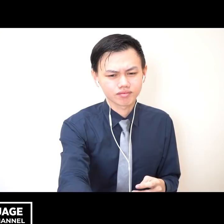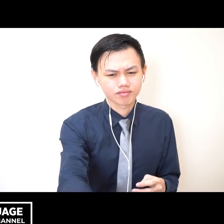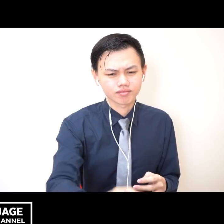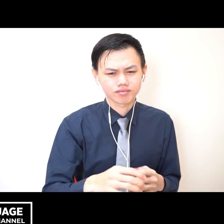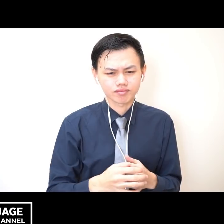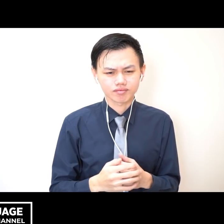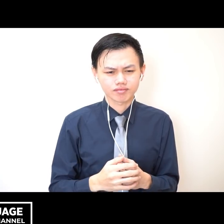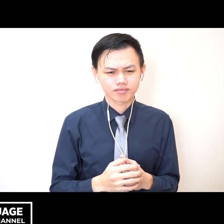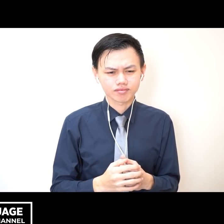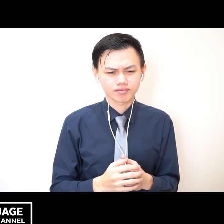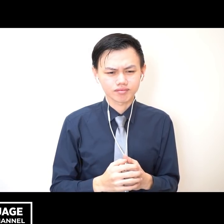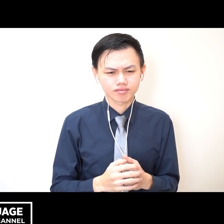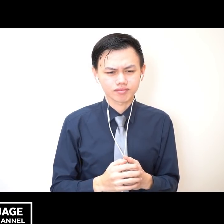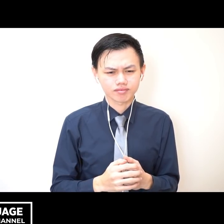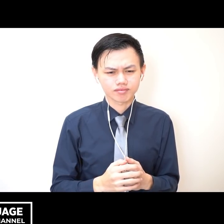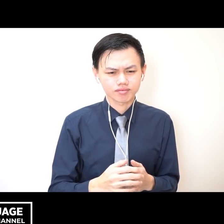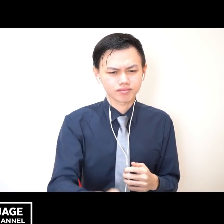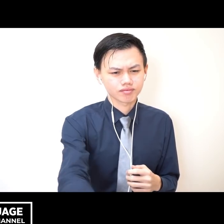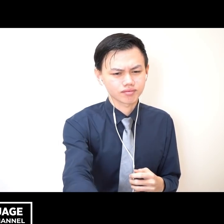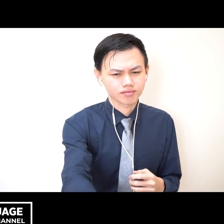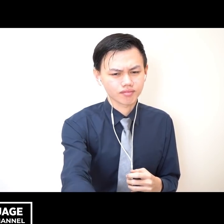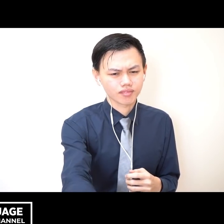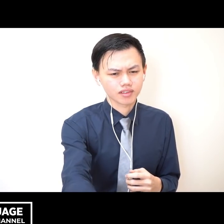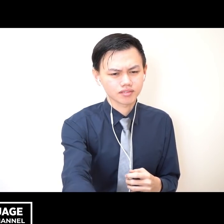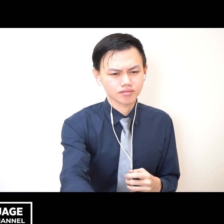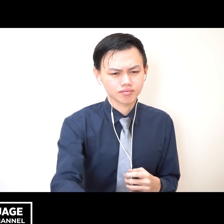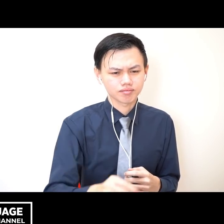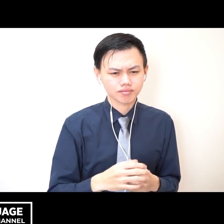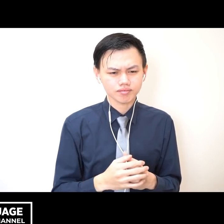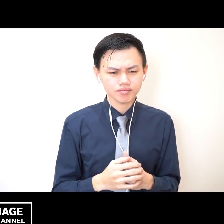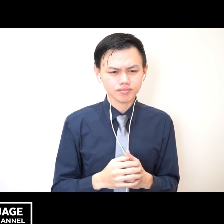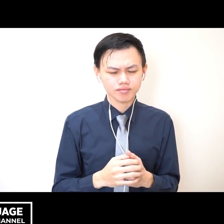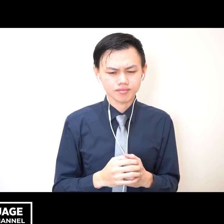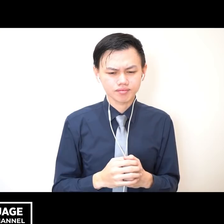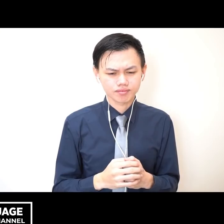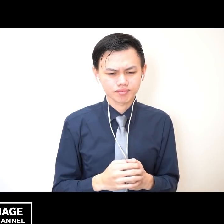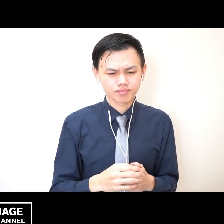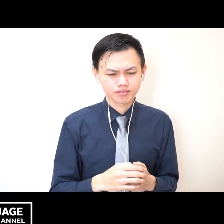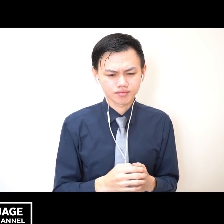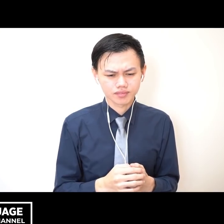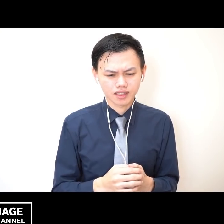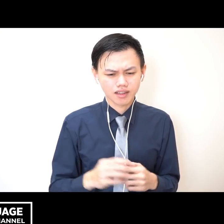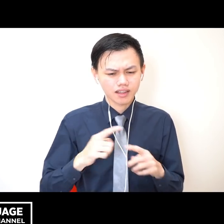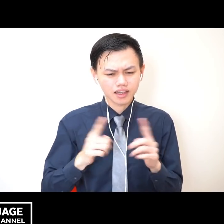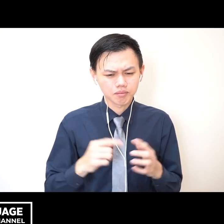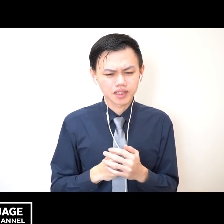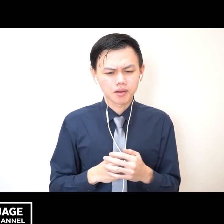kita mengasihi Tuhan tidak bisa membalas atau melampaui kasih Tuhan bagi saudara dan